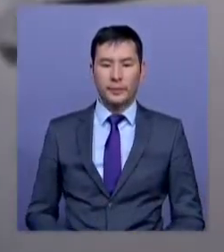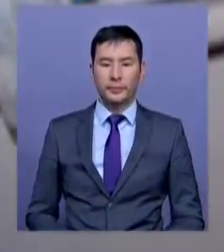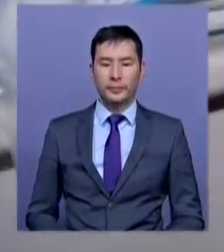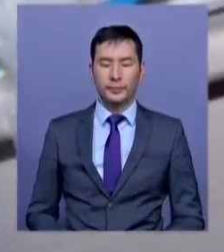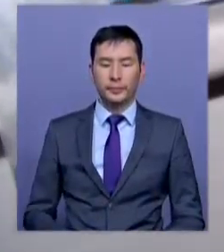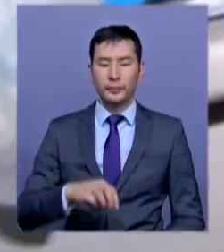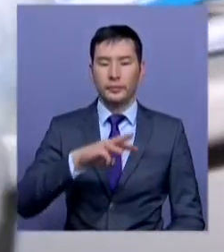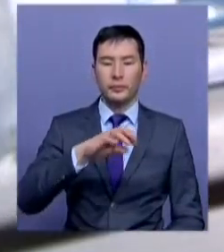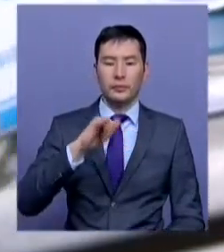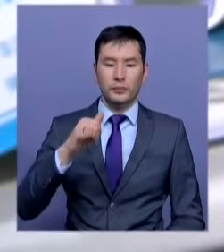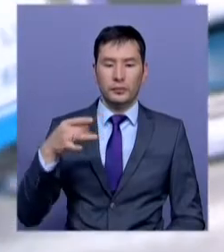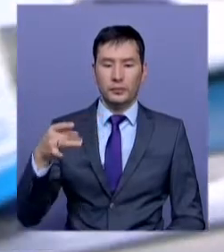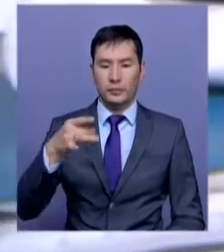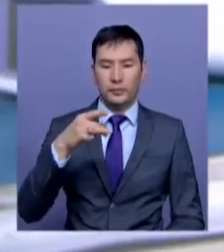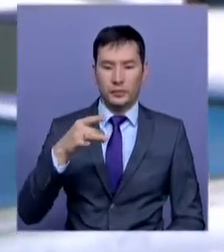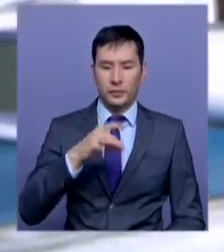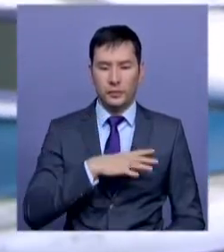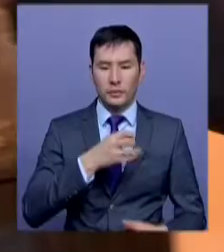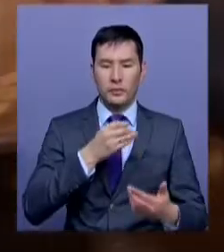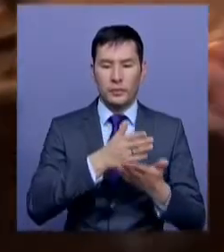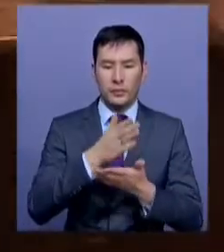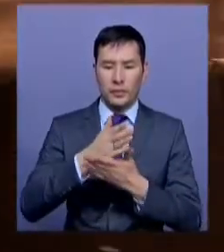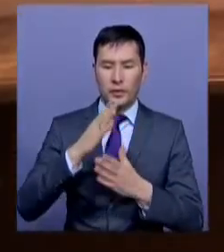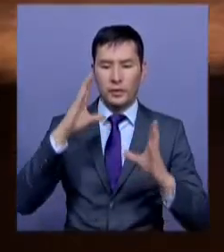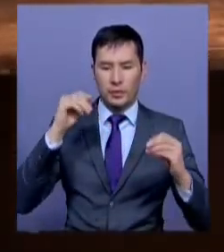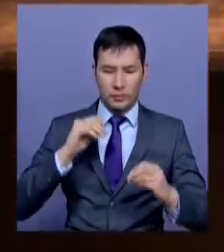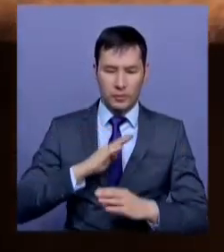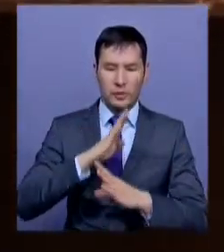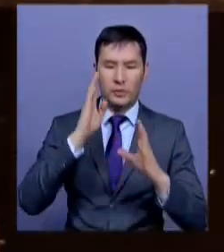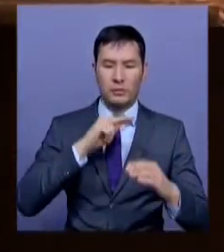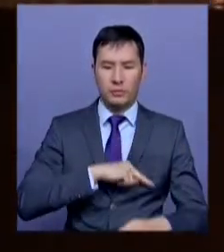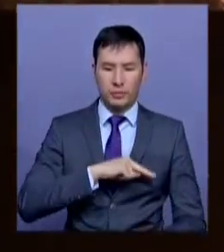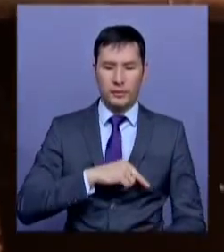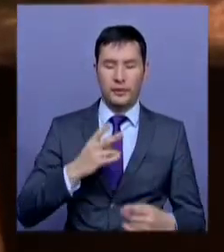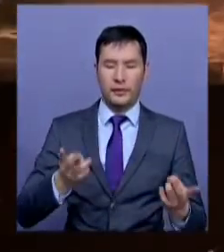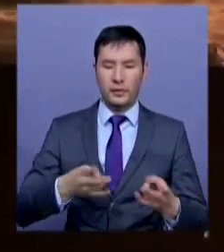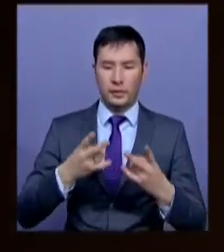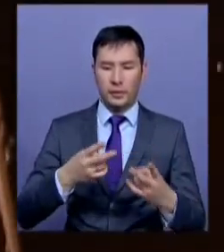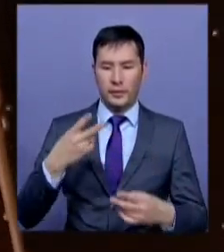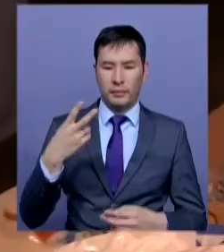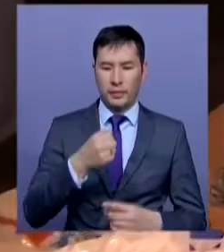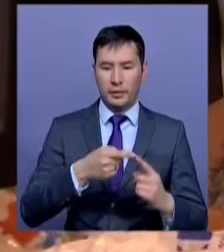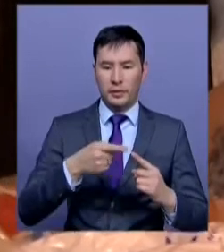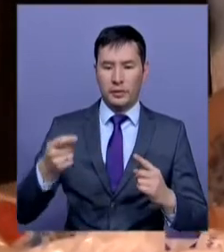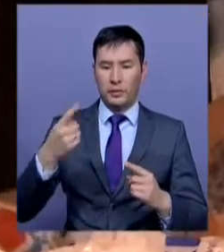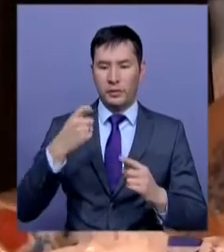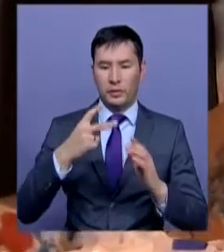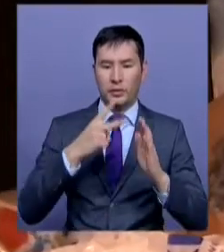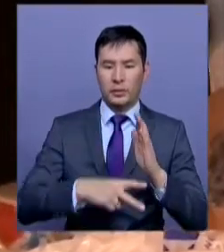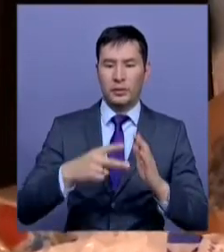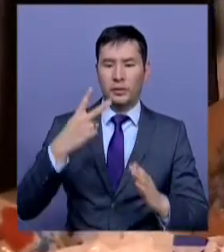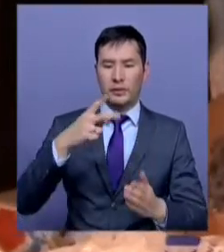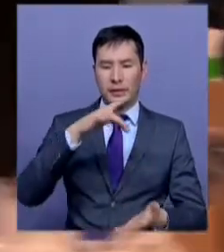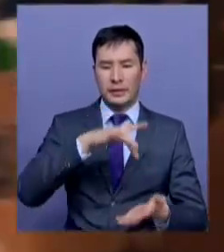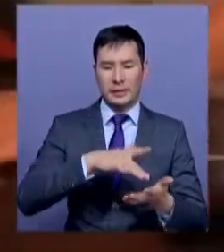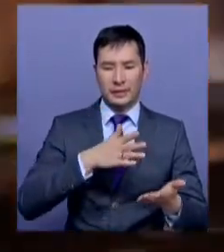Медеу ауданында 3 мониторингтік топ күндіз-түнді рейд шараларын өткізіп келеді. Аймақта соңғы 2 аптада 172 нысанға